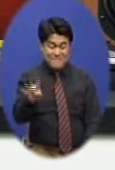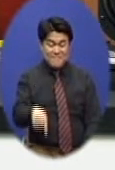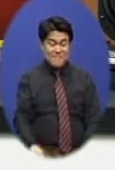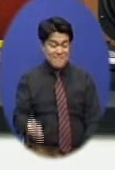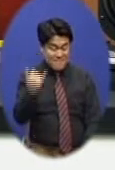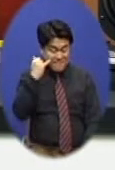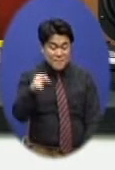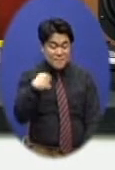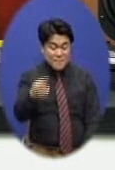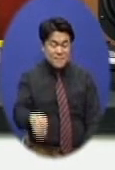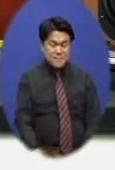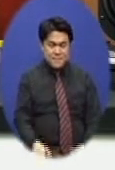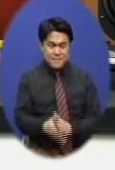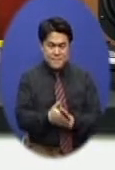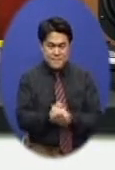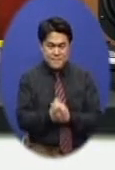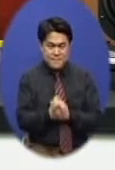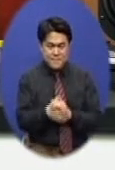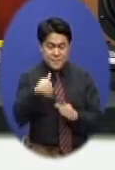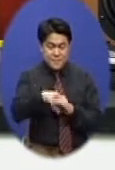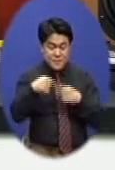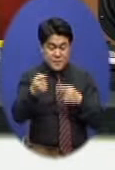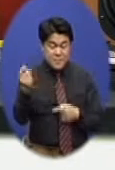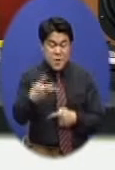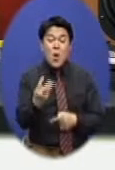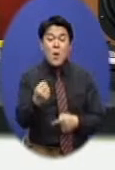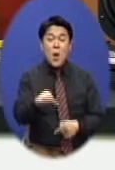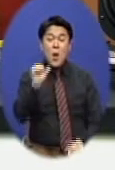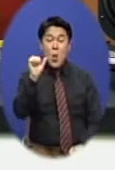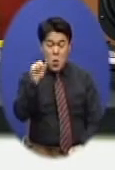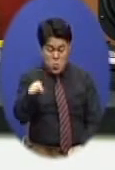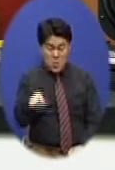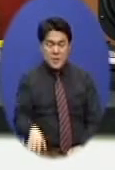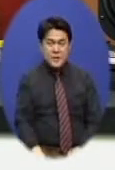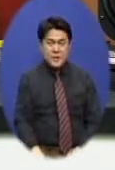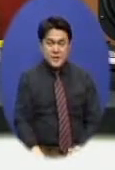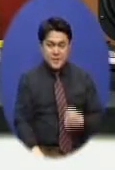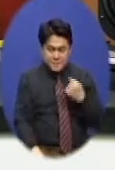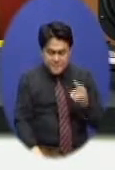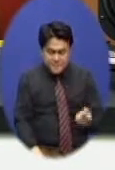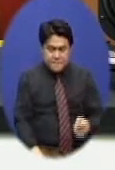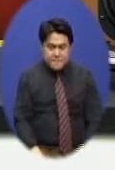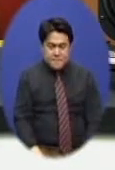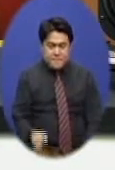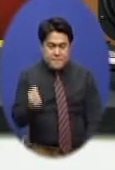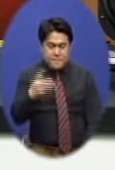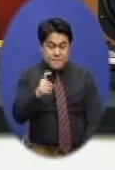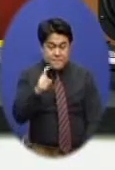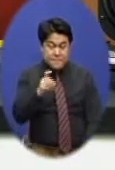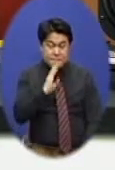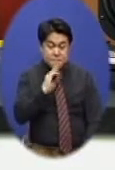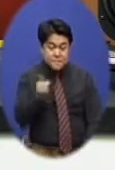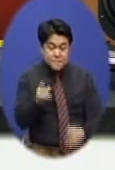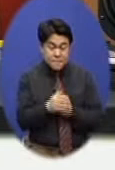ARS-060-608-1004번을 전화하셔서 자 심사투표 참여 번호가 5번입니다. 네. 5번을 누르신 다음에 11번째 참여자인가요?